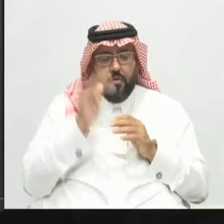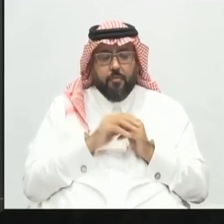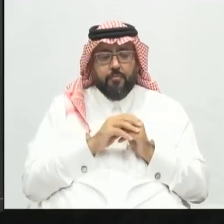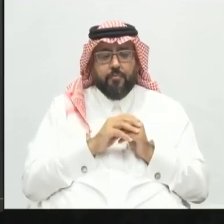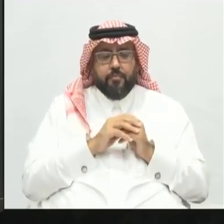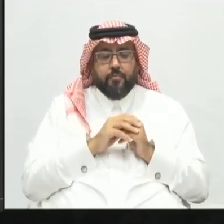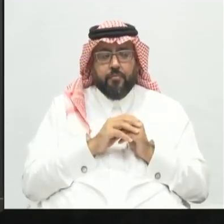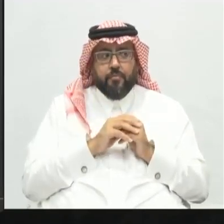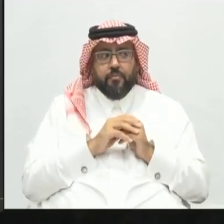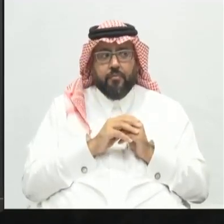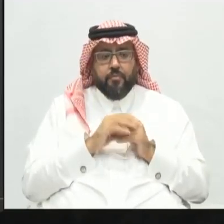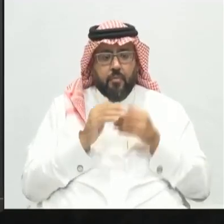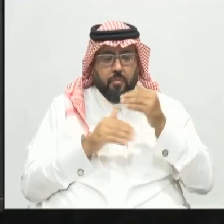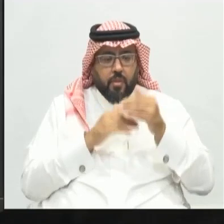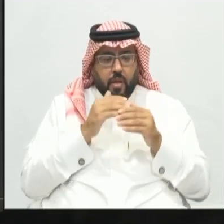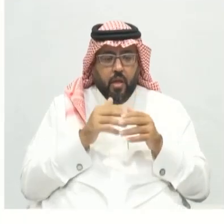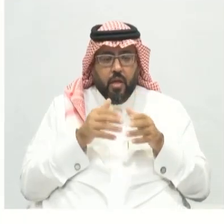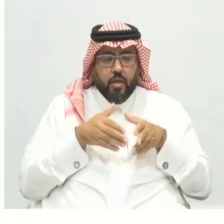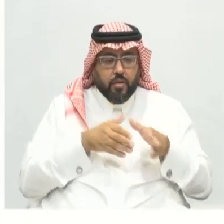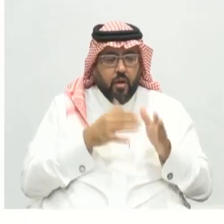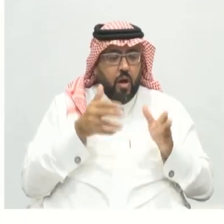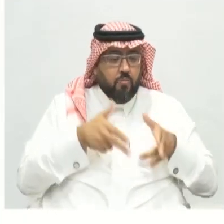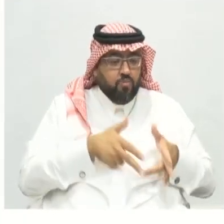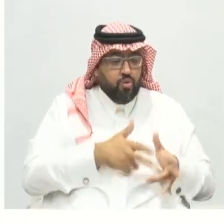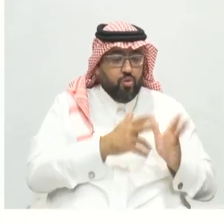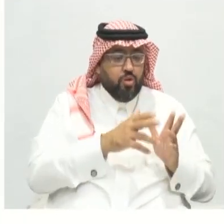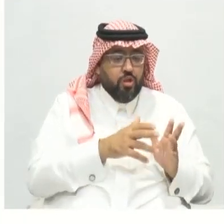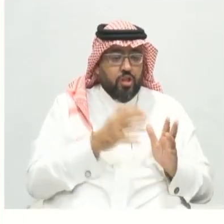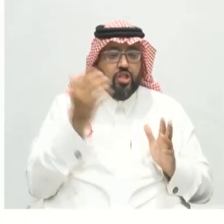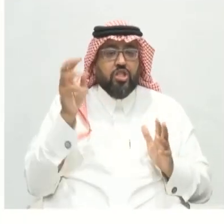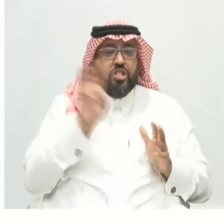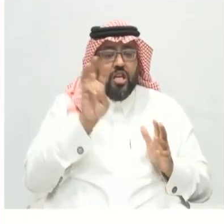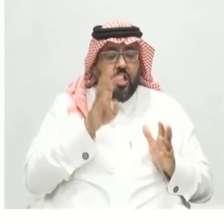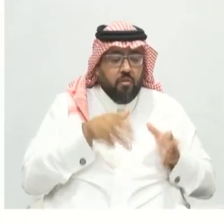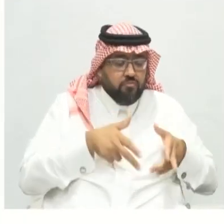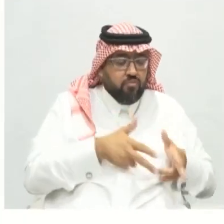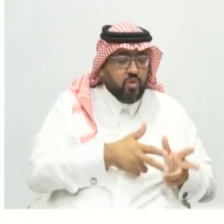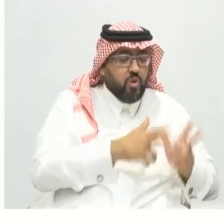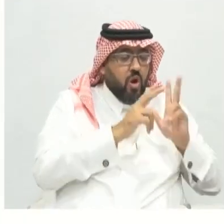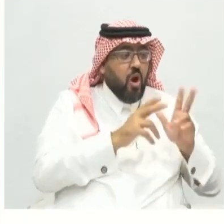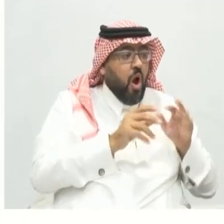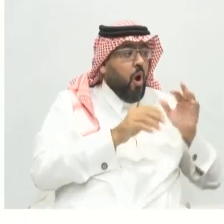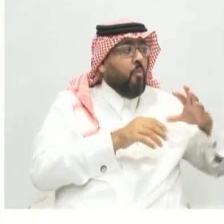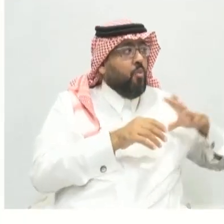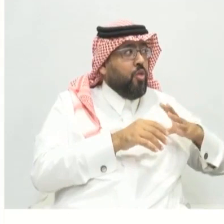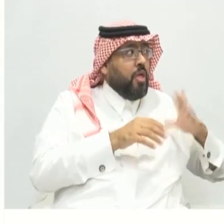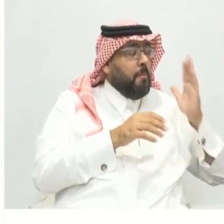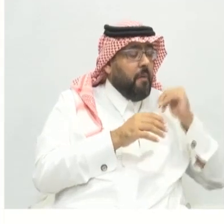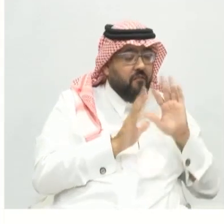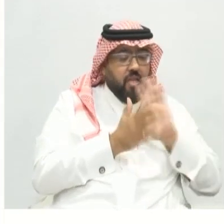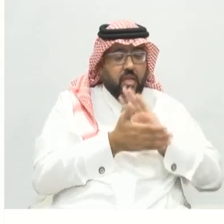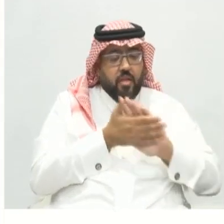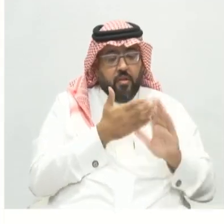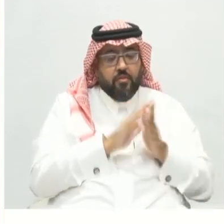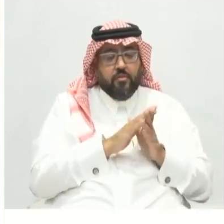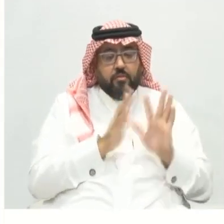المتبعه بدات احدى الجهات مشروعا ولم تحدد له مديرا ولا موعدا نهائيا